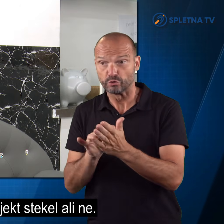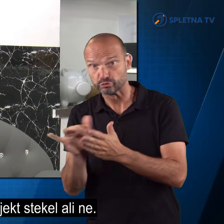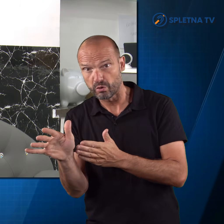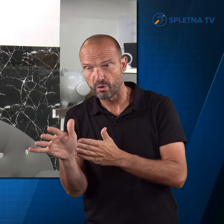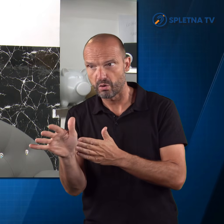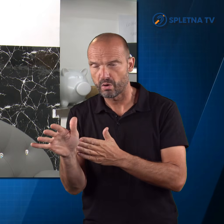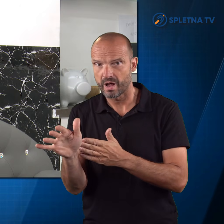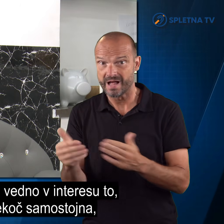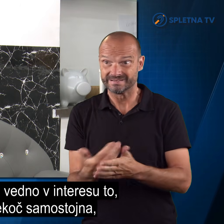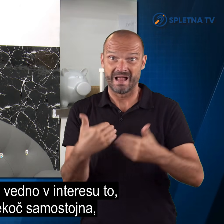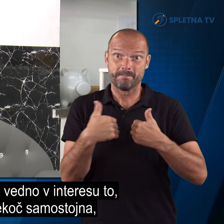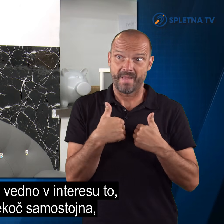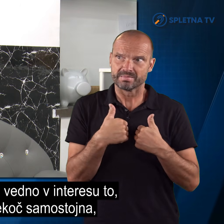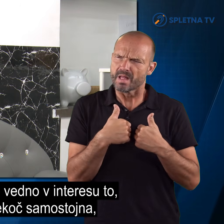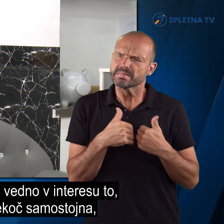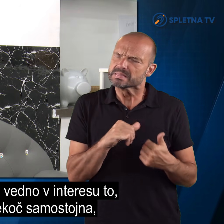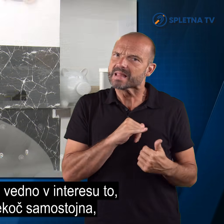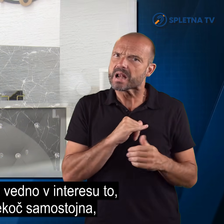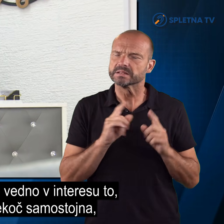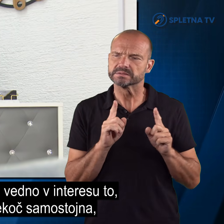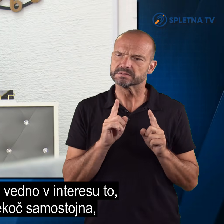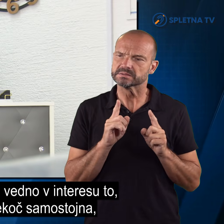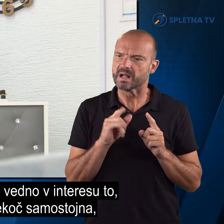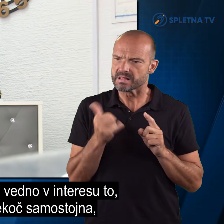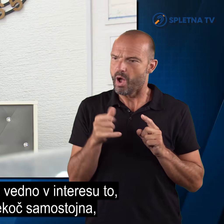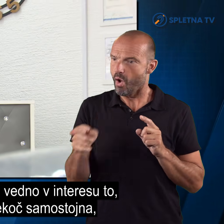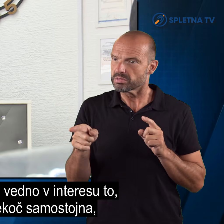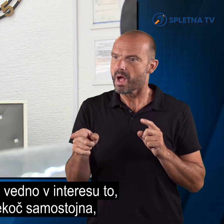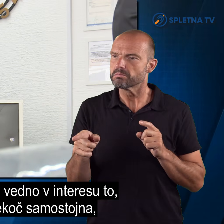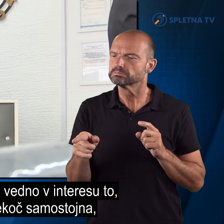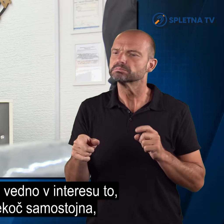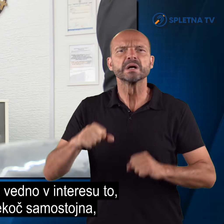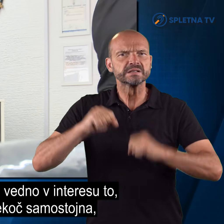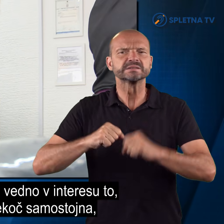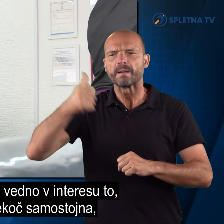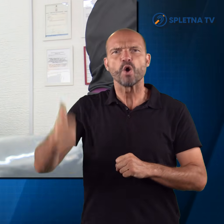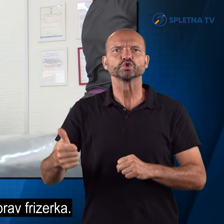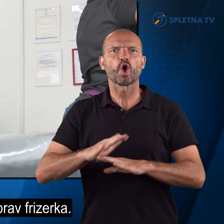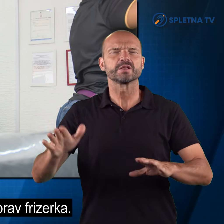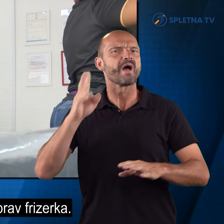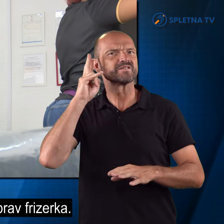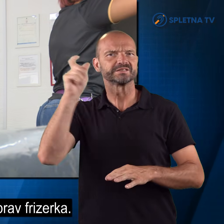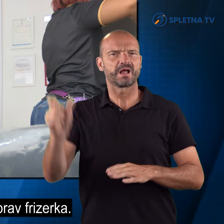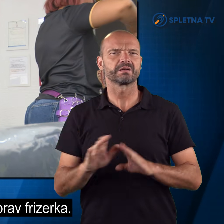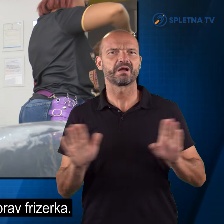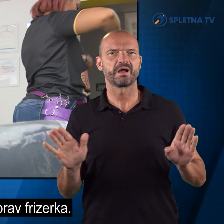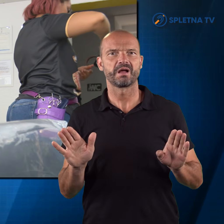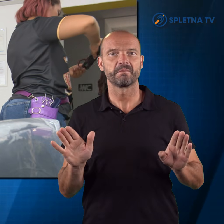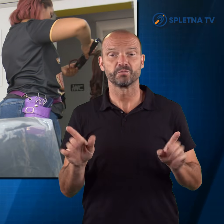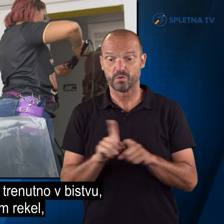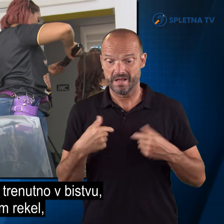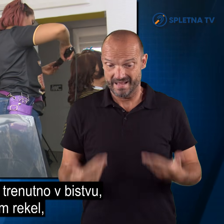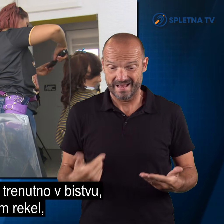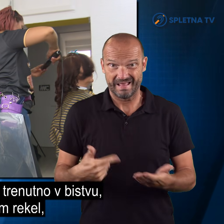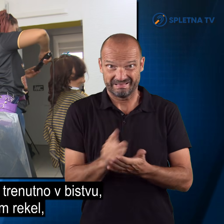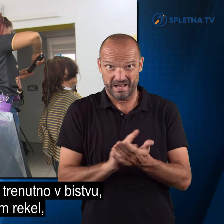ne. Ker meni je bilo vedno v interesu to, da bi bila ona nekoč samostojna pravzaprav frizerka, ne.